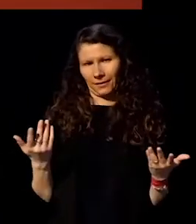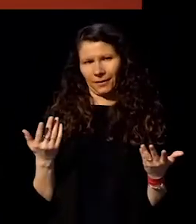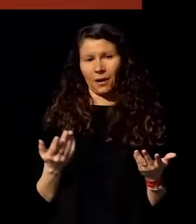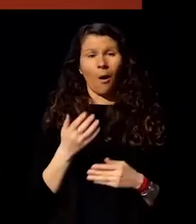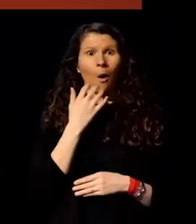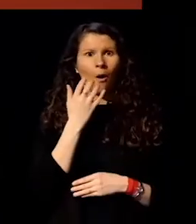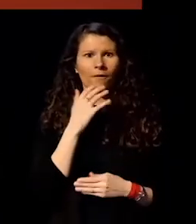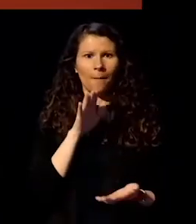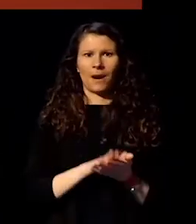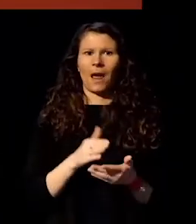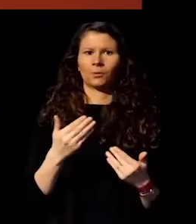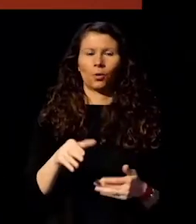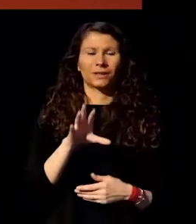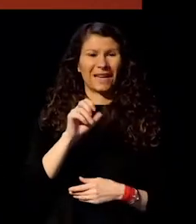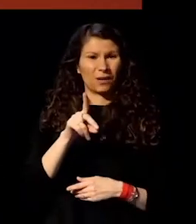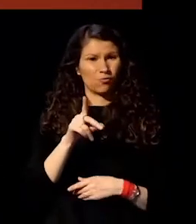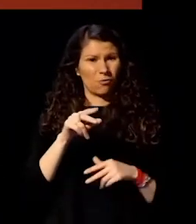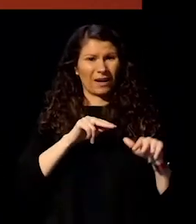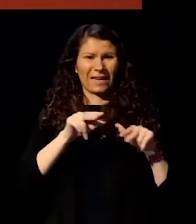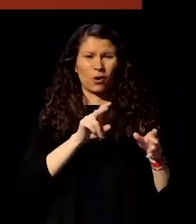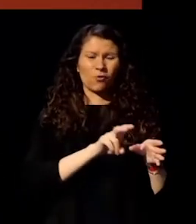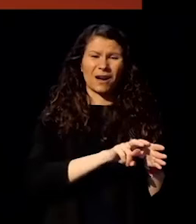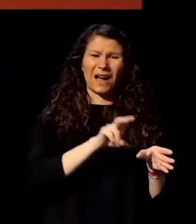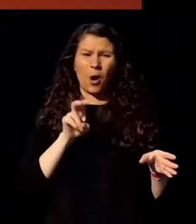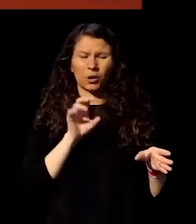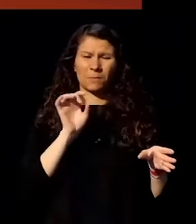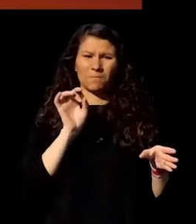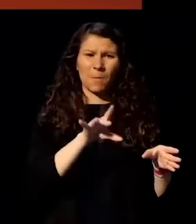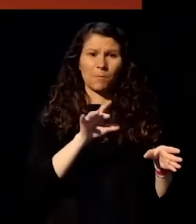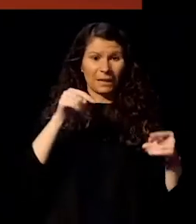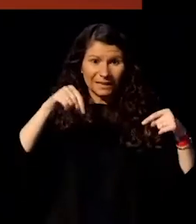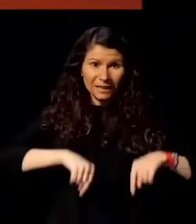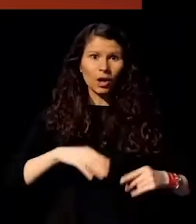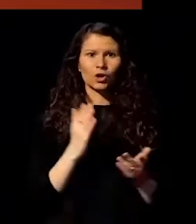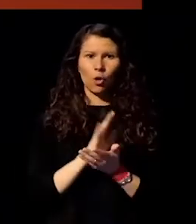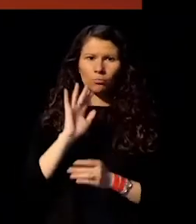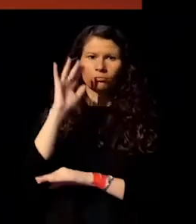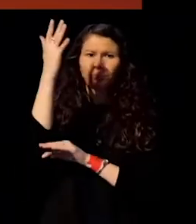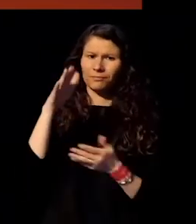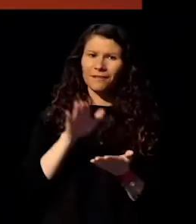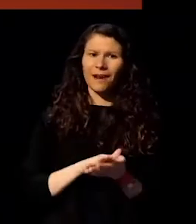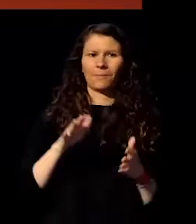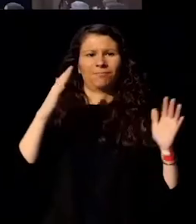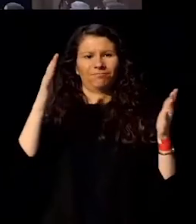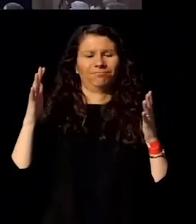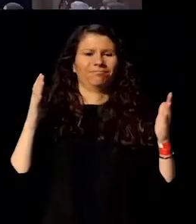es so bleiben. CDU raus aus der Regierung ist hier schon Realität.